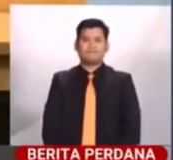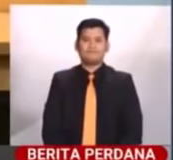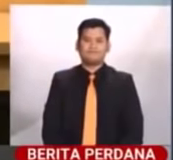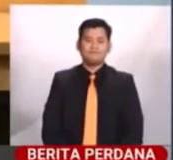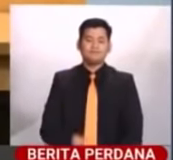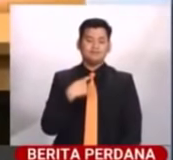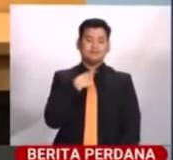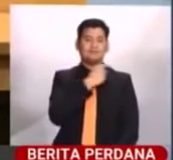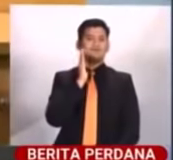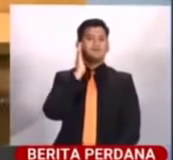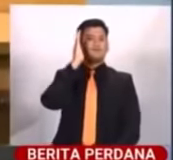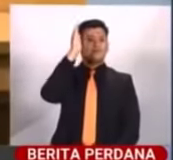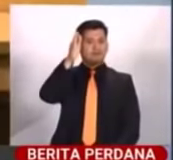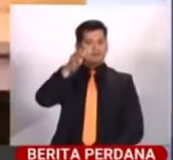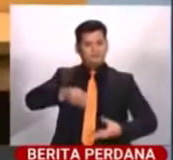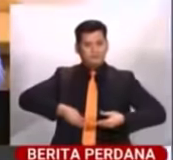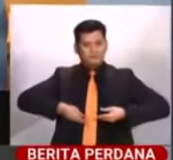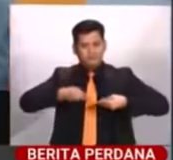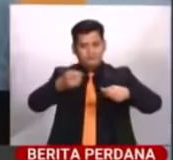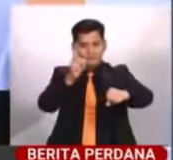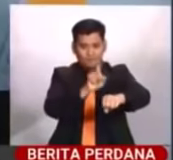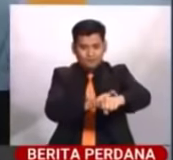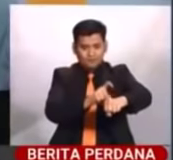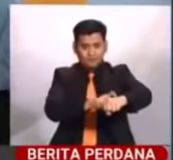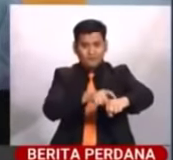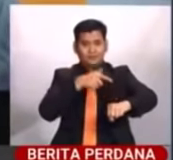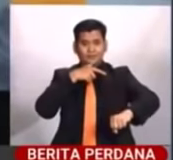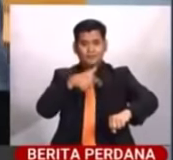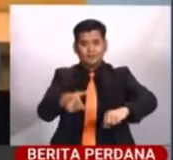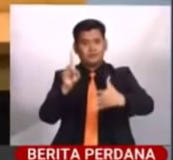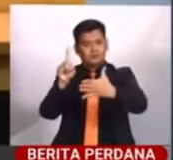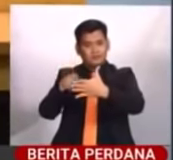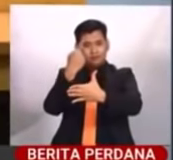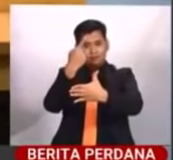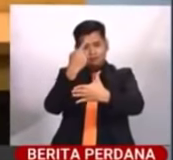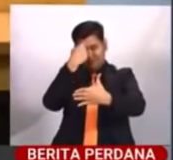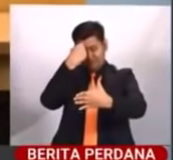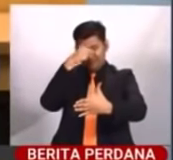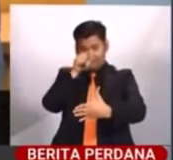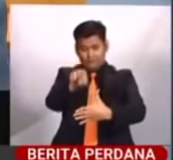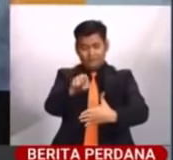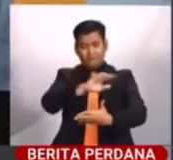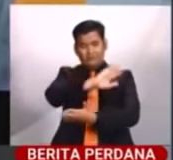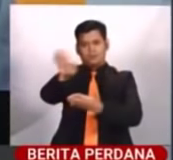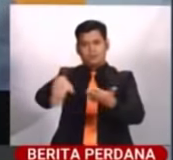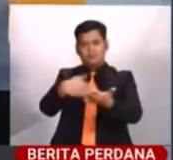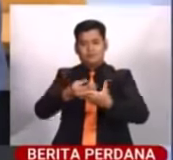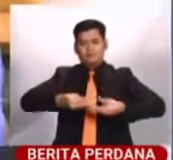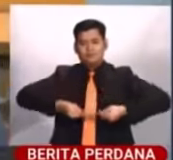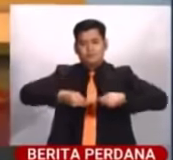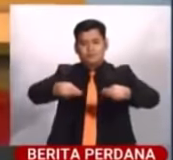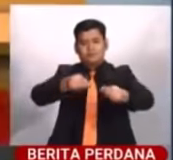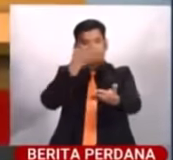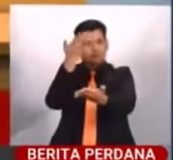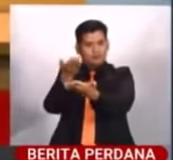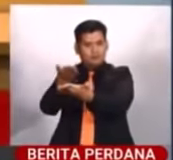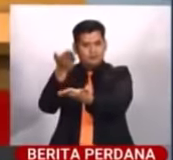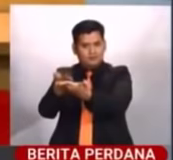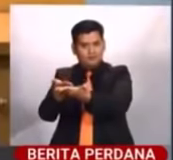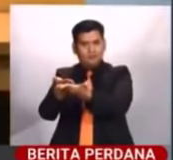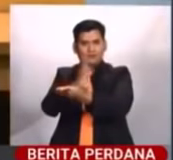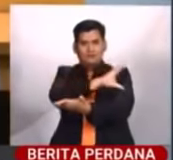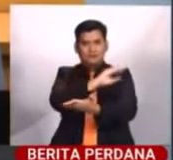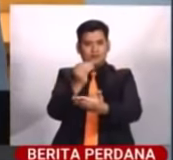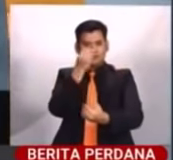Dan kita akan beri tempoh selama sebulan untuk semua memberikan cadangan dan